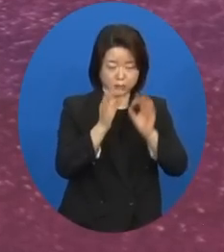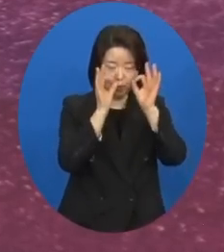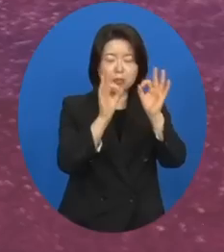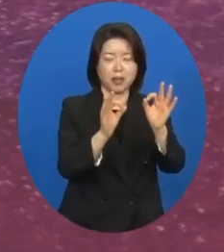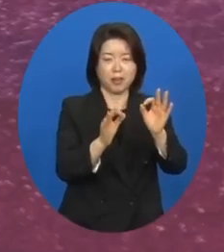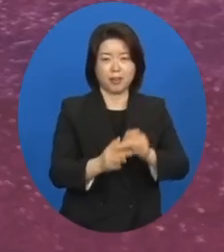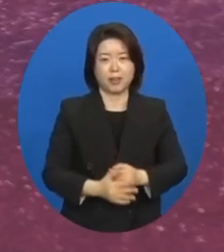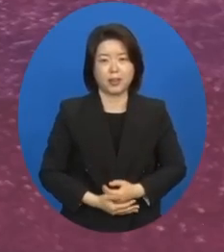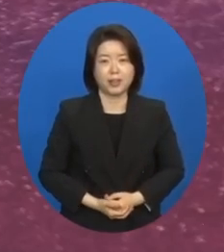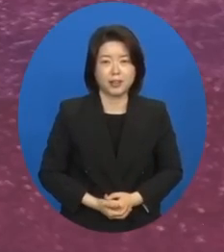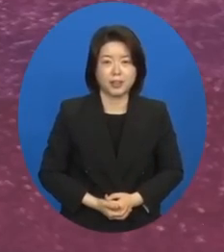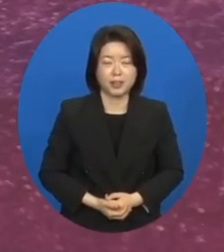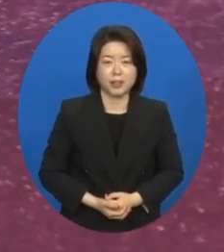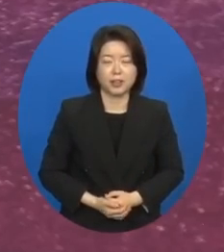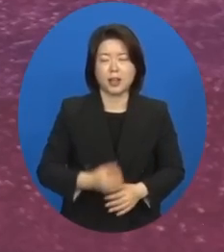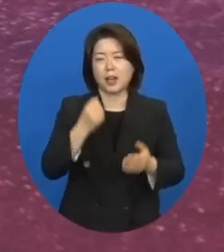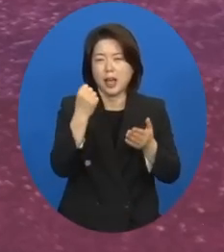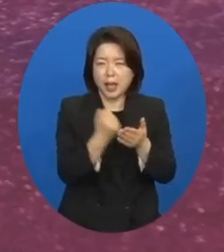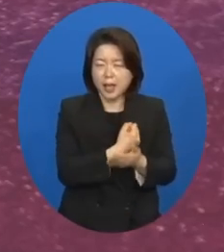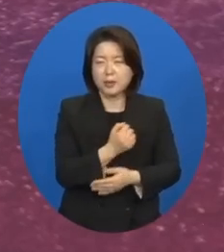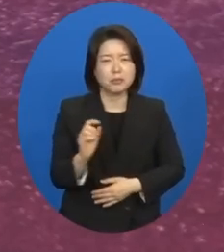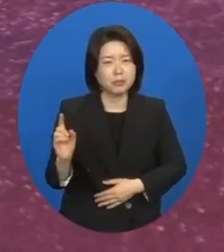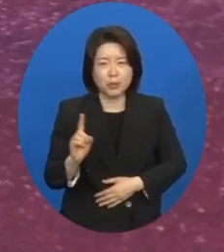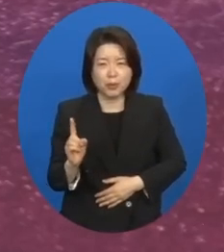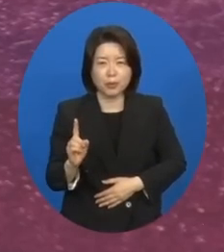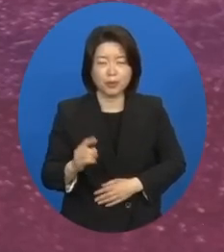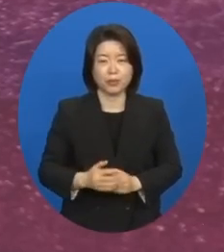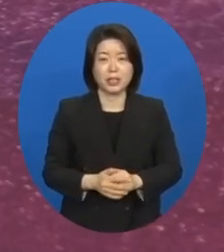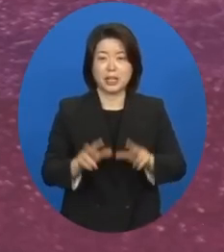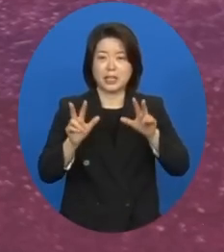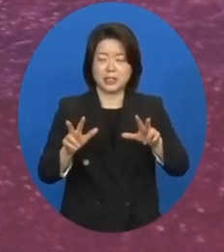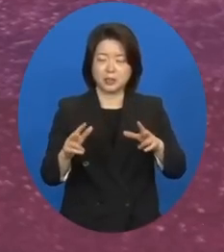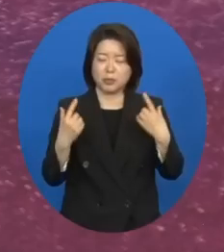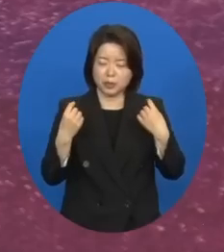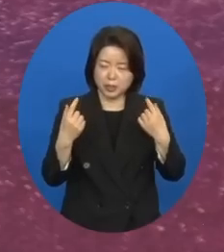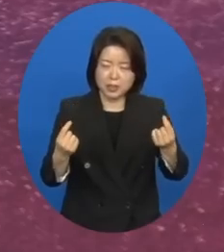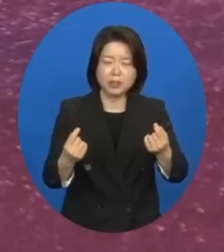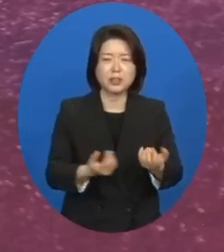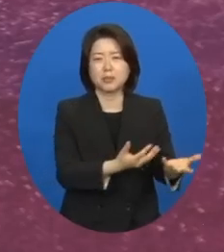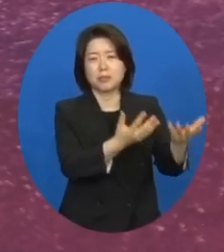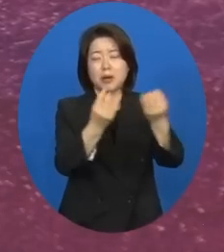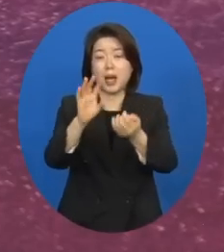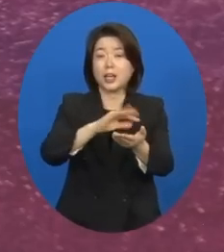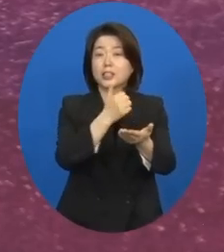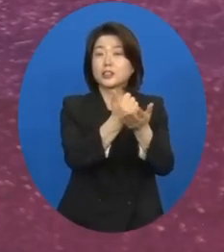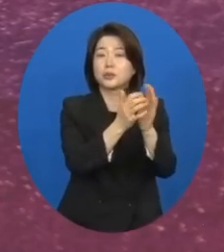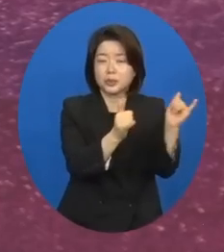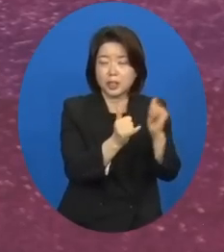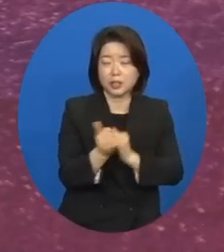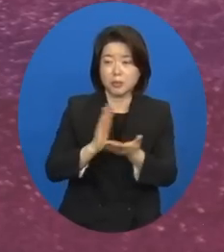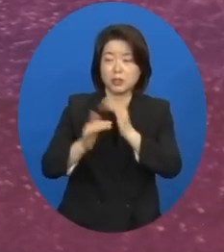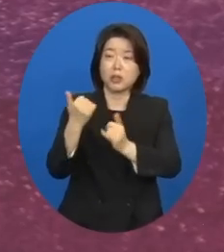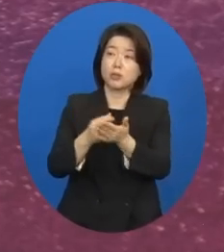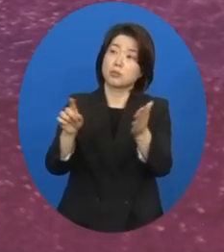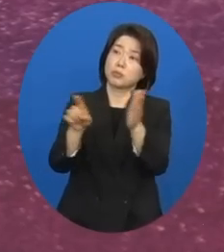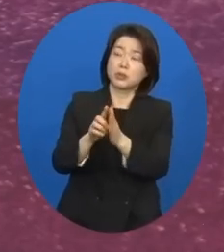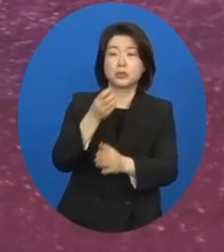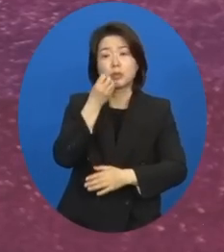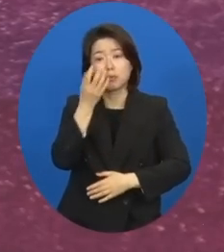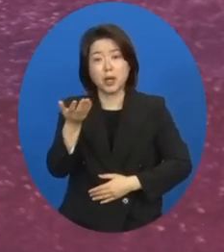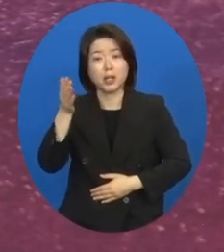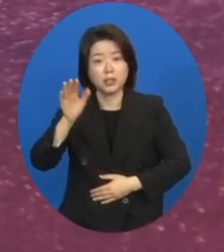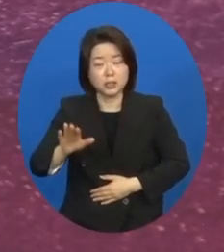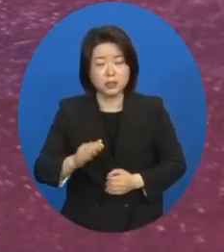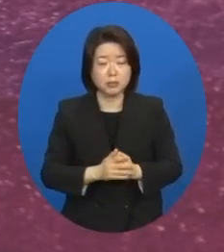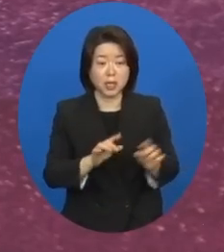됩니다. 안타까운 것은요, 지금도 많은 그리스도인들이 예수님을 믿는다고 하지만 삶의